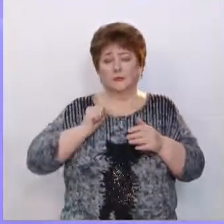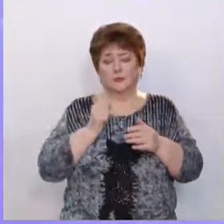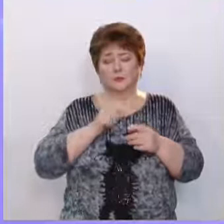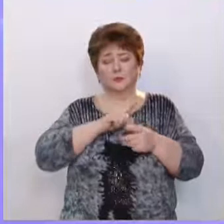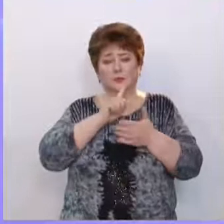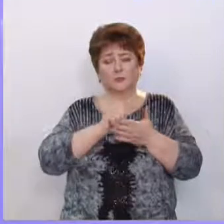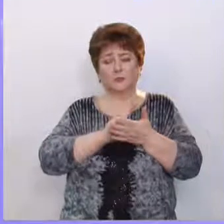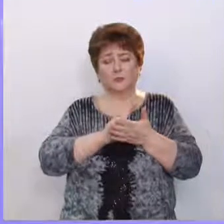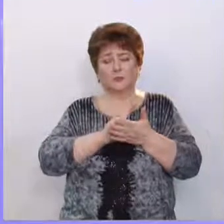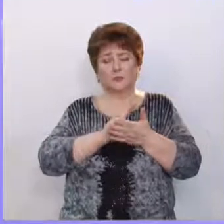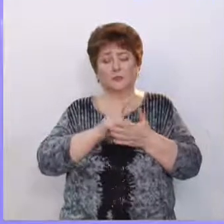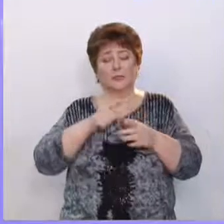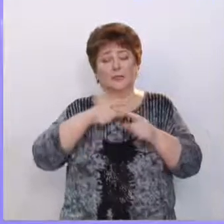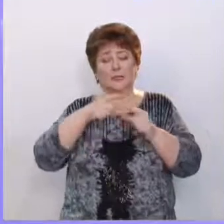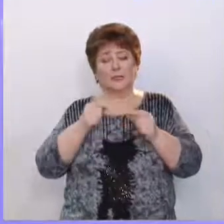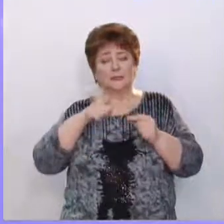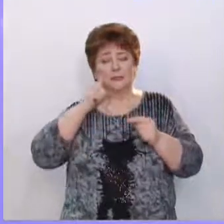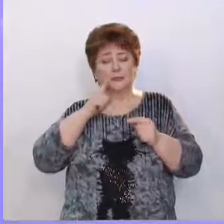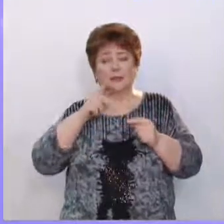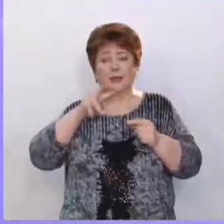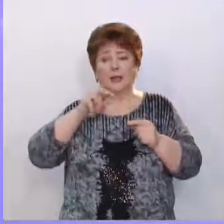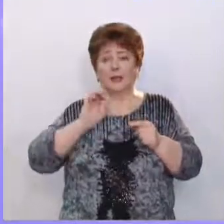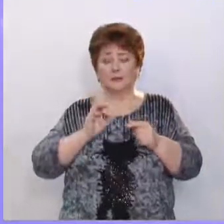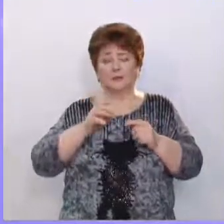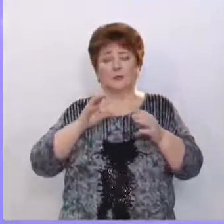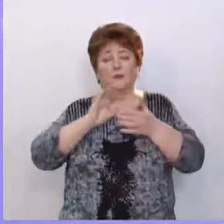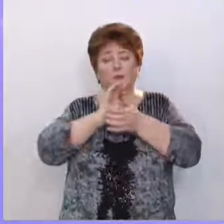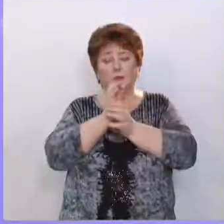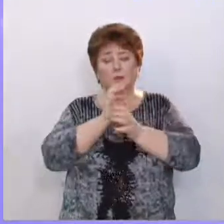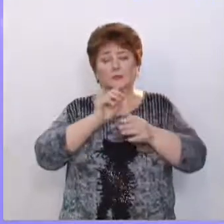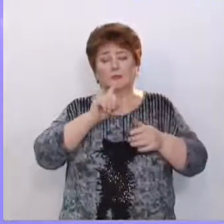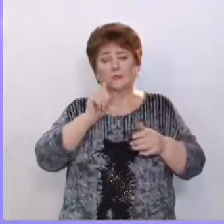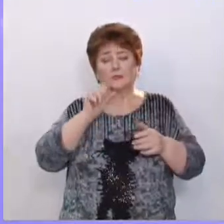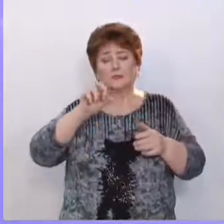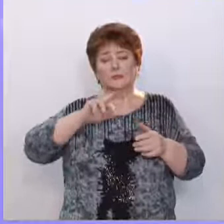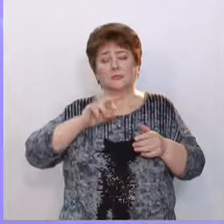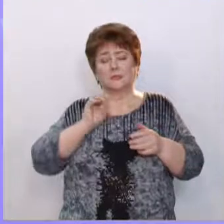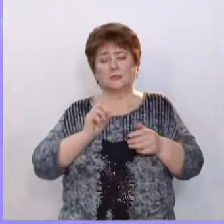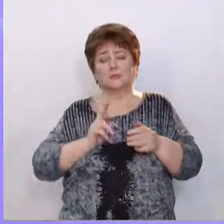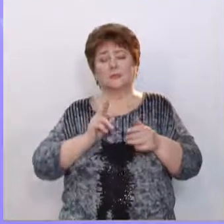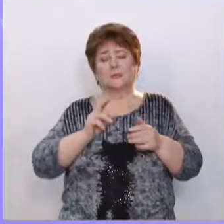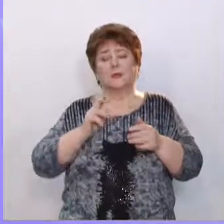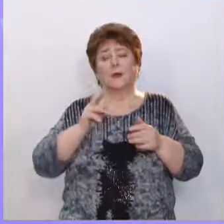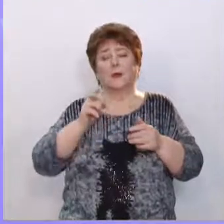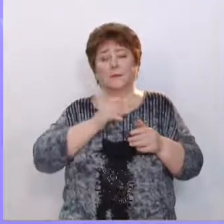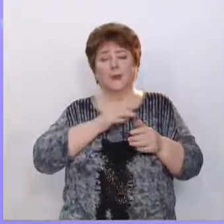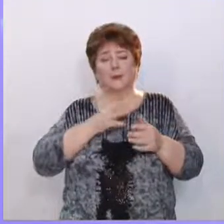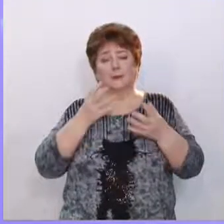обязательно. Лист зеленый, лес густой, заяц белый, день